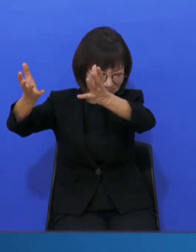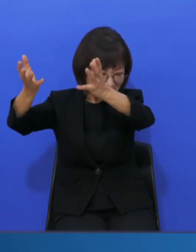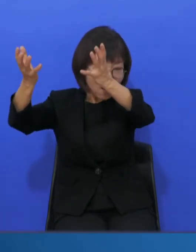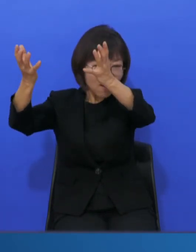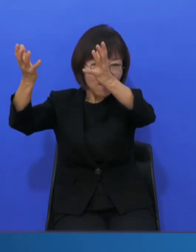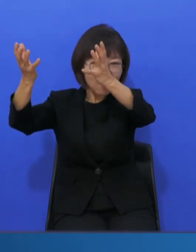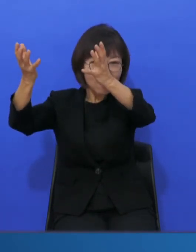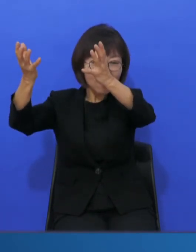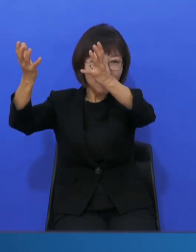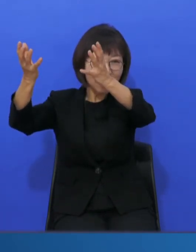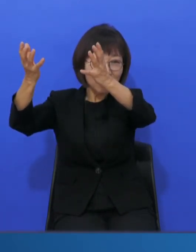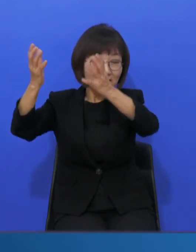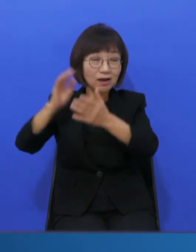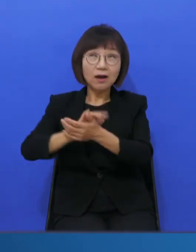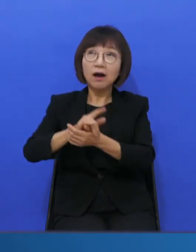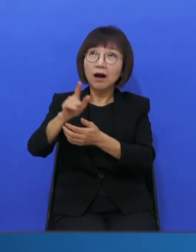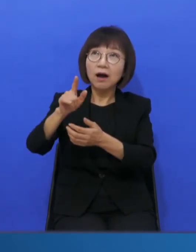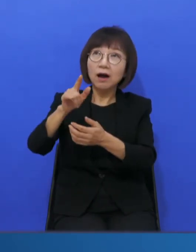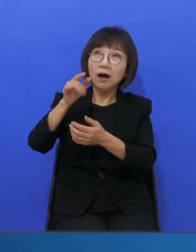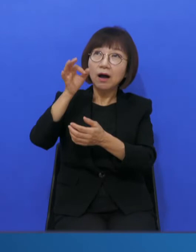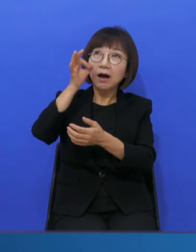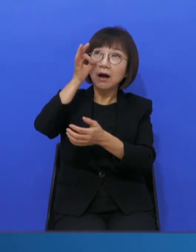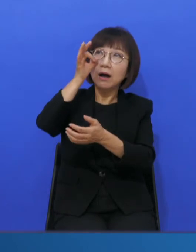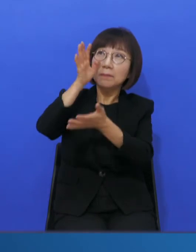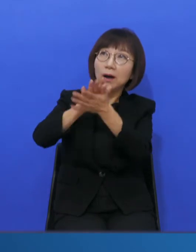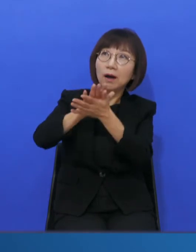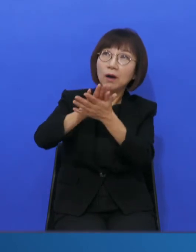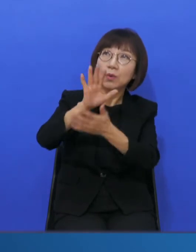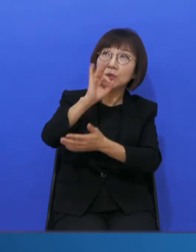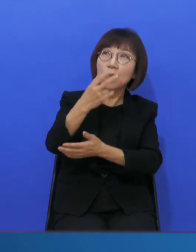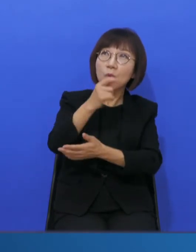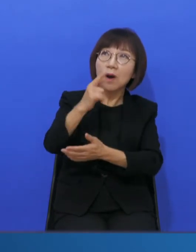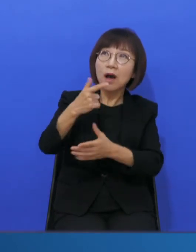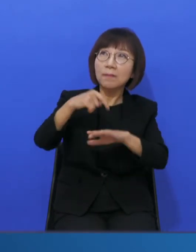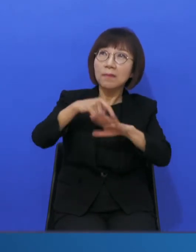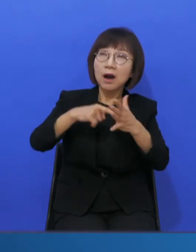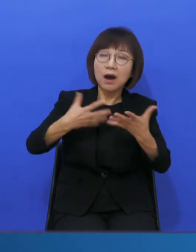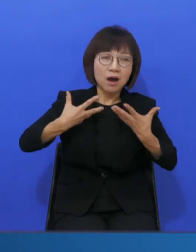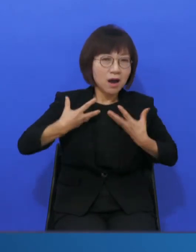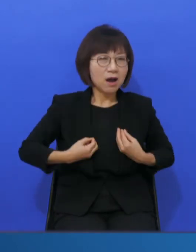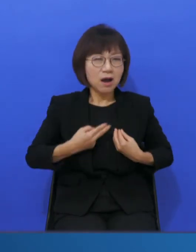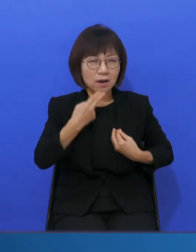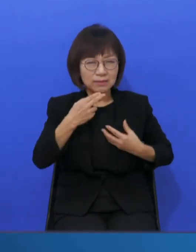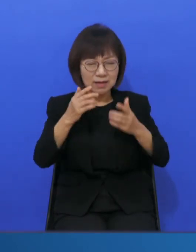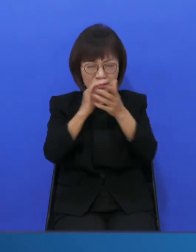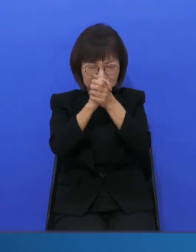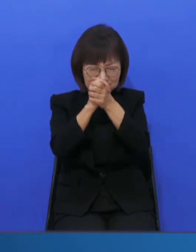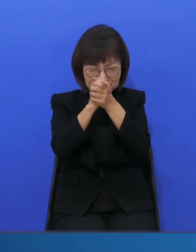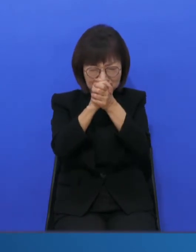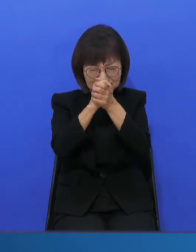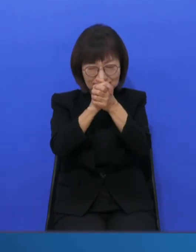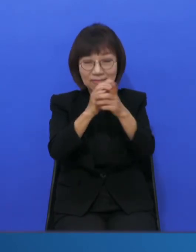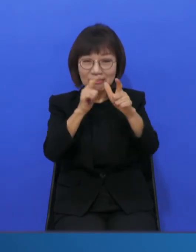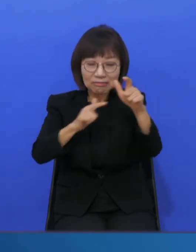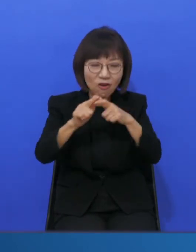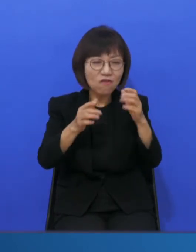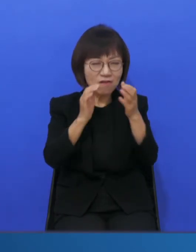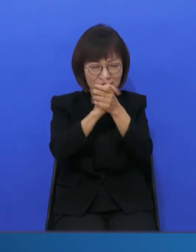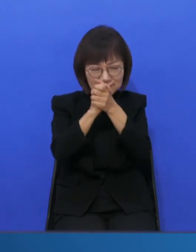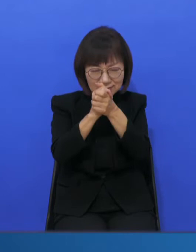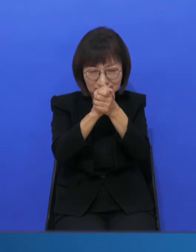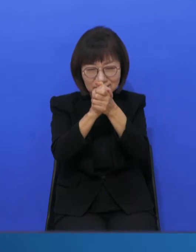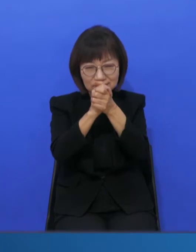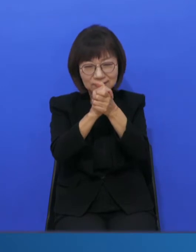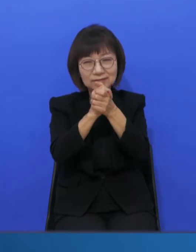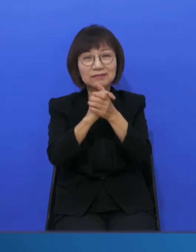vessel. 이걸 본 요한은 낙심하지 않지요. And so- 더 기도하기 시작해요. John, who saw this, of course he's not going to be discouraged. He was in